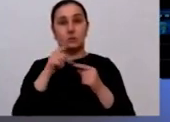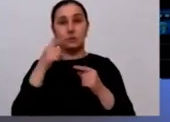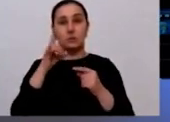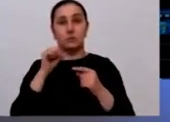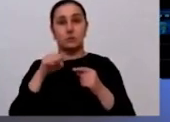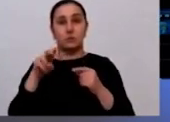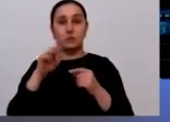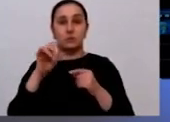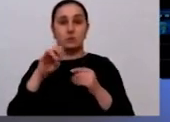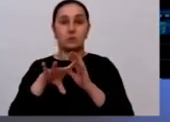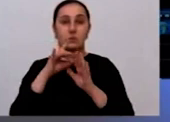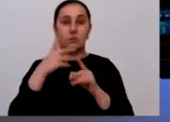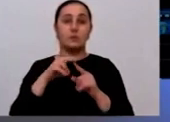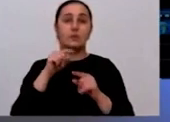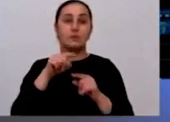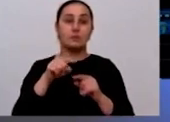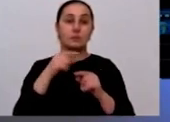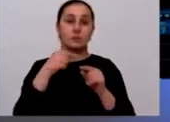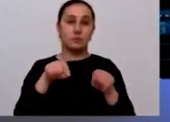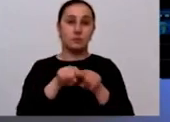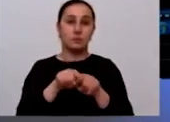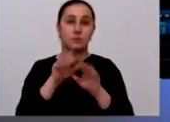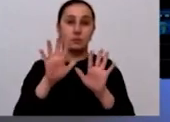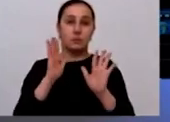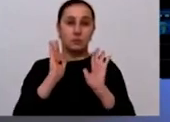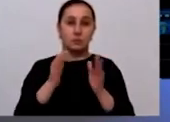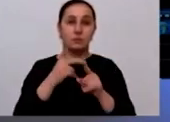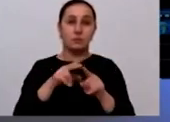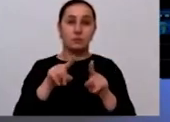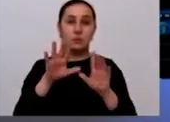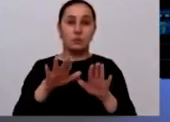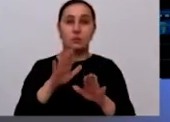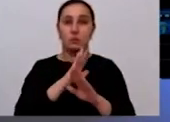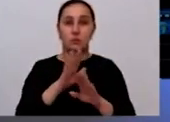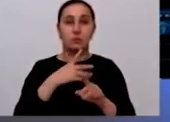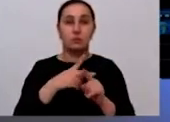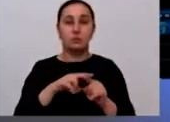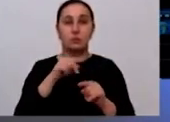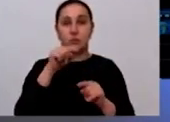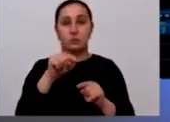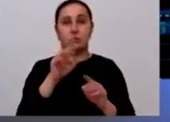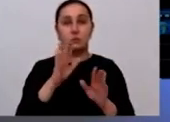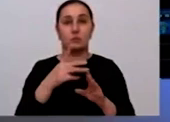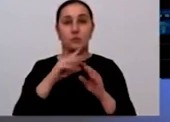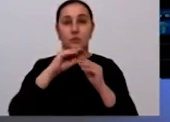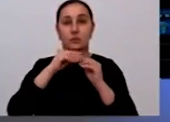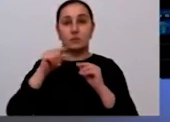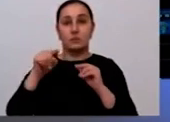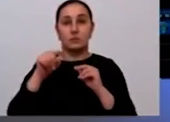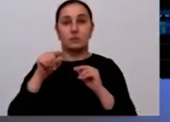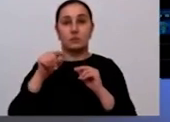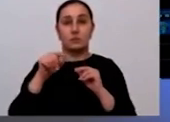gradientni tortamiz. Endi sizlarda ham shu holat bo'lishi mumkin. Bu holat bo'lmasligi uchun bu yerda qatlamni oldida